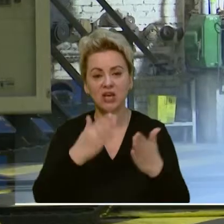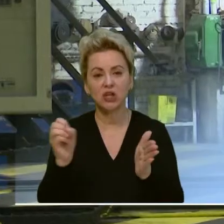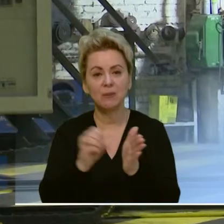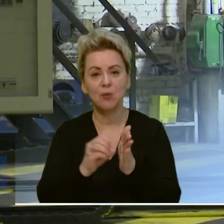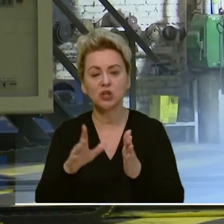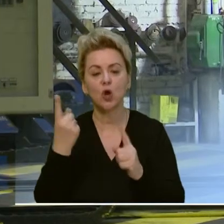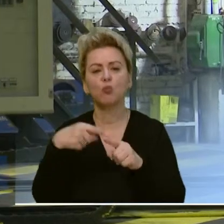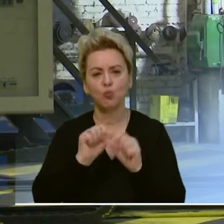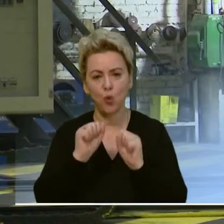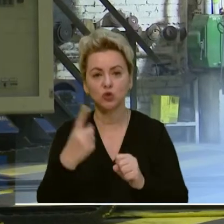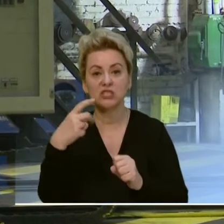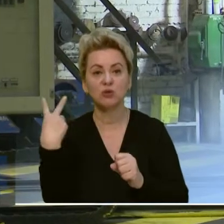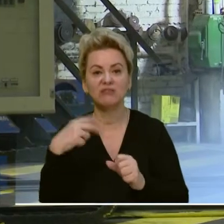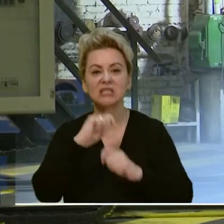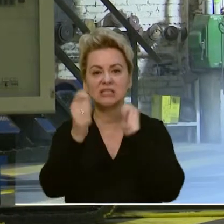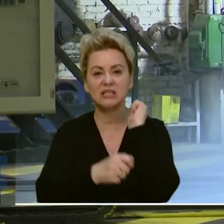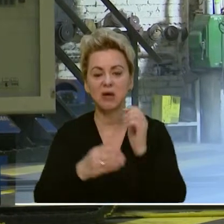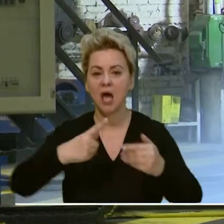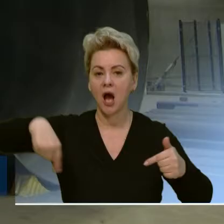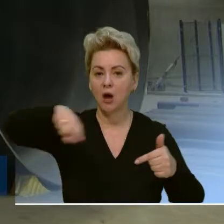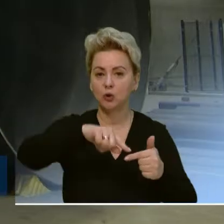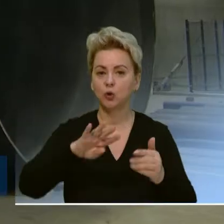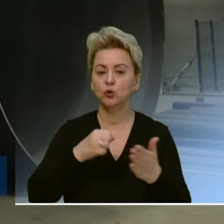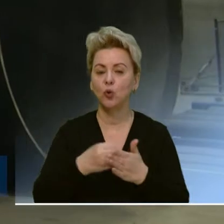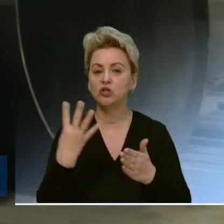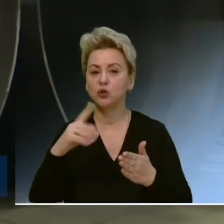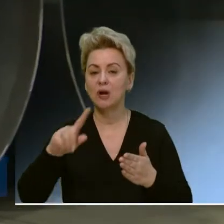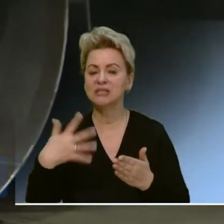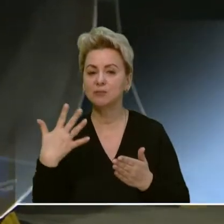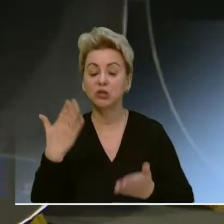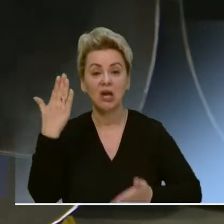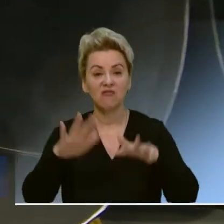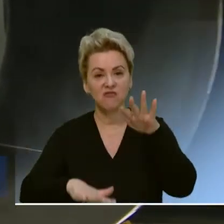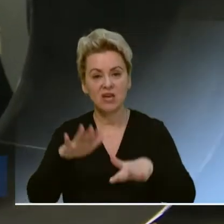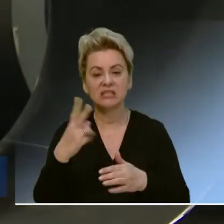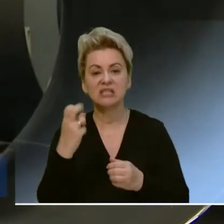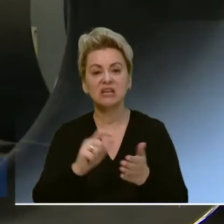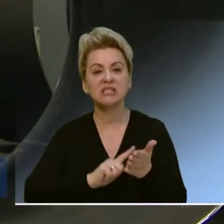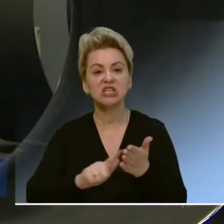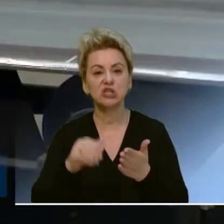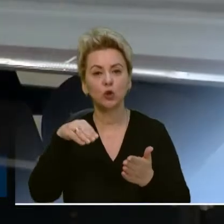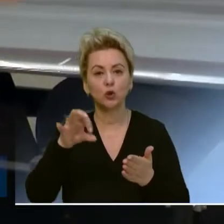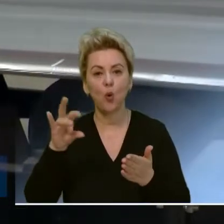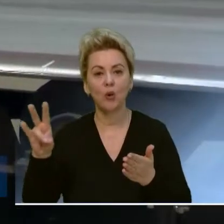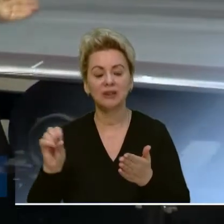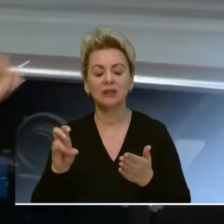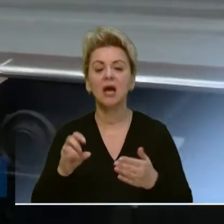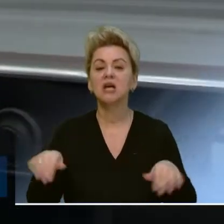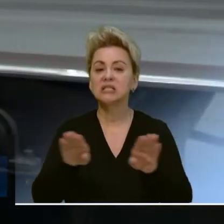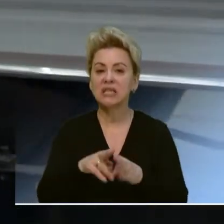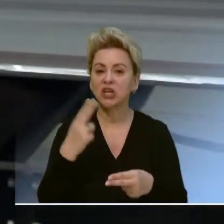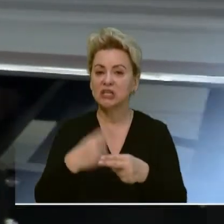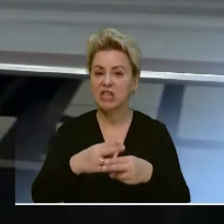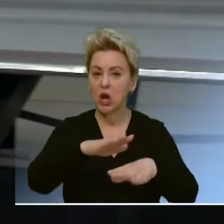установки может достигать 120 метров, а в диаметре до 4,5. Вес ее почти 270 тонн. Вот с таких